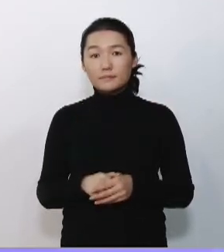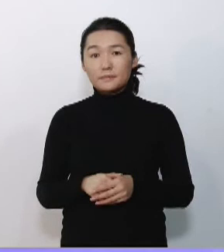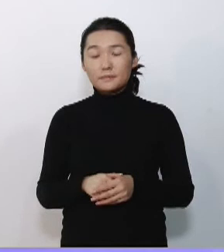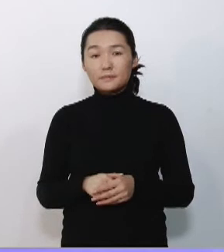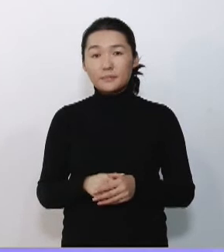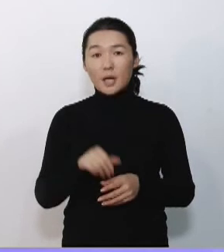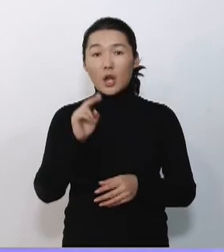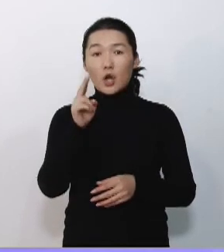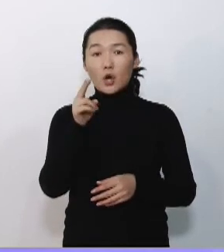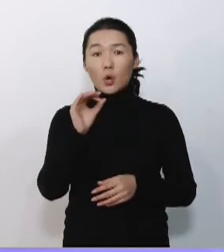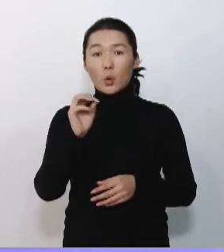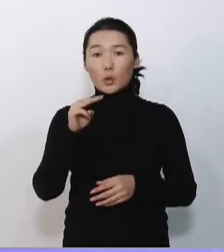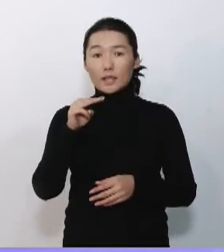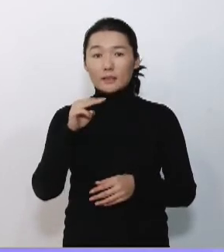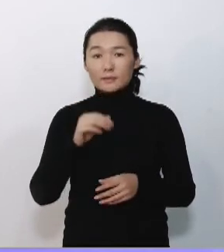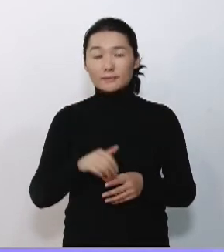Кот.